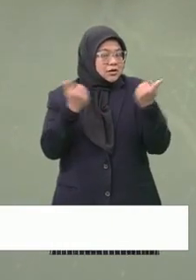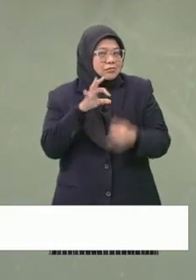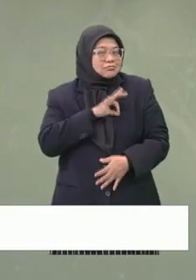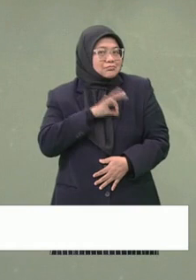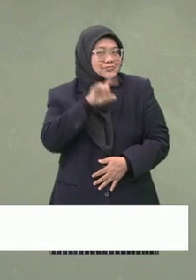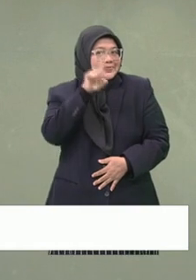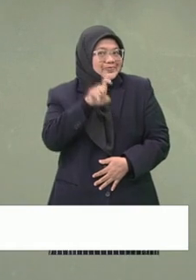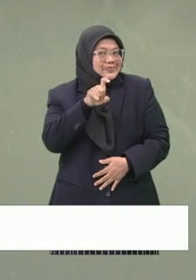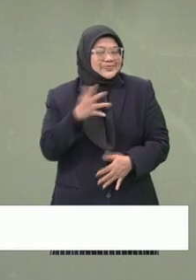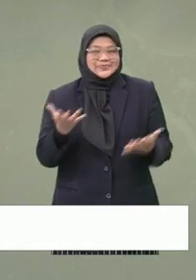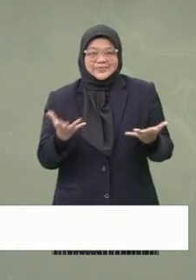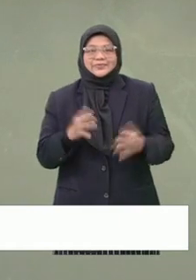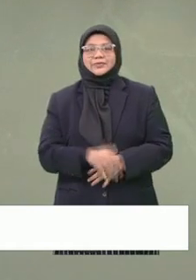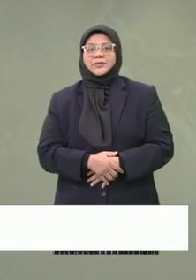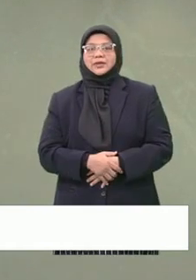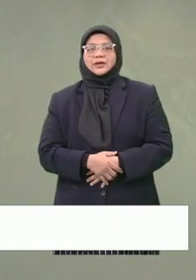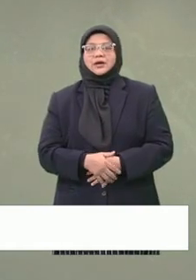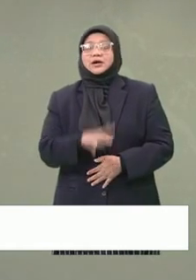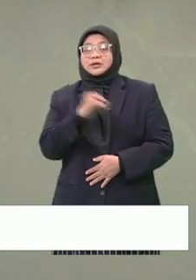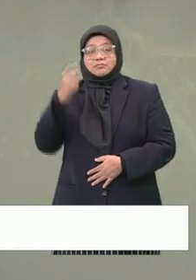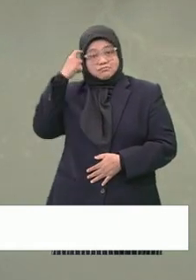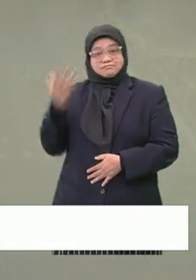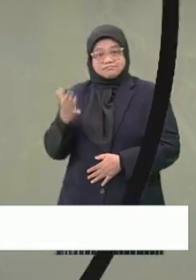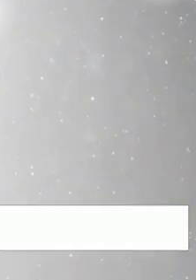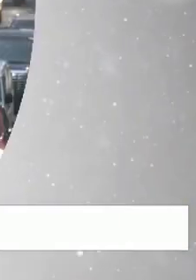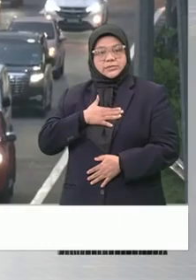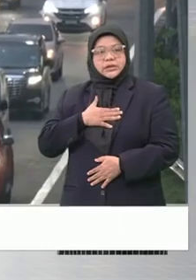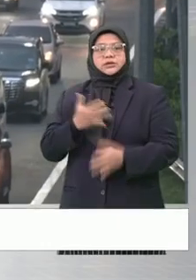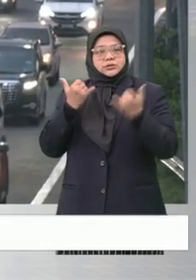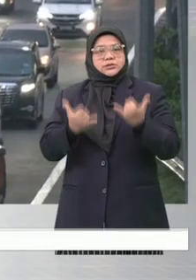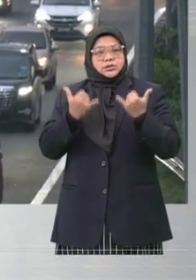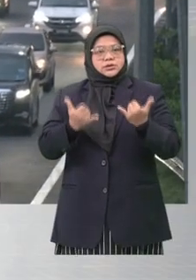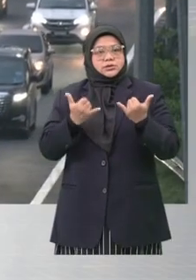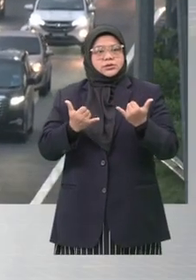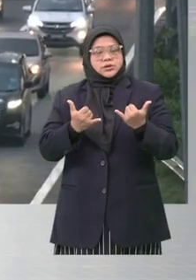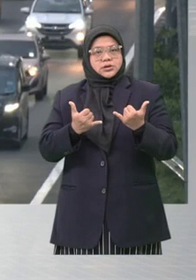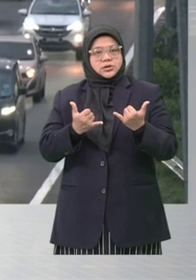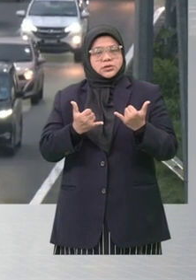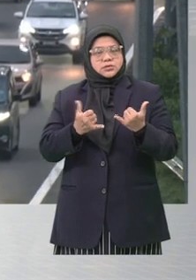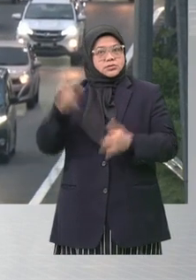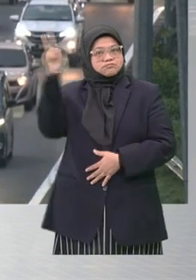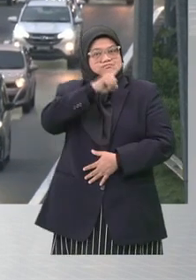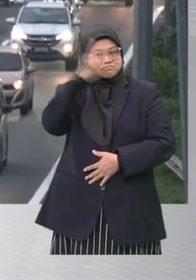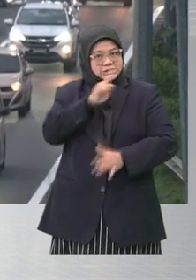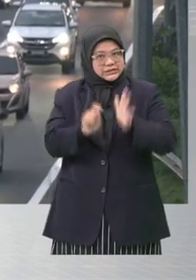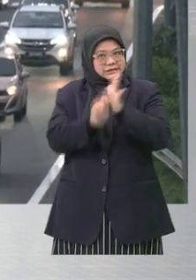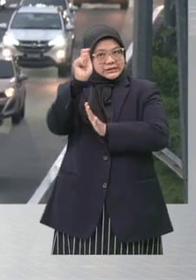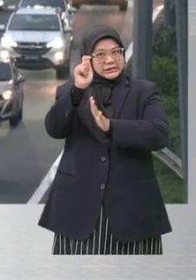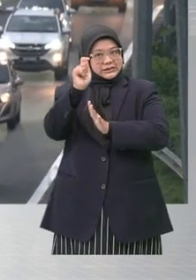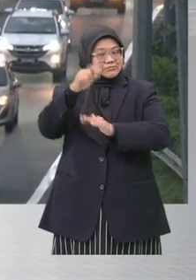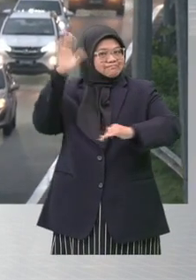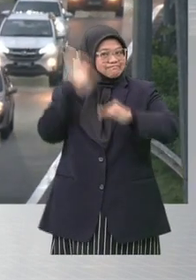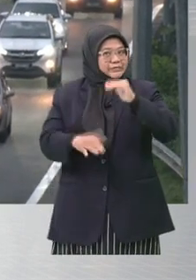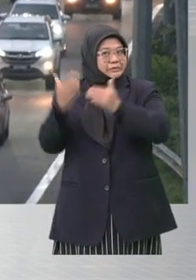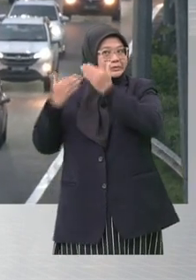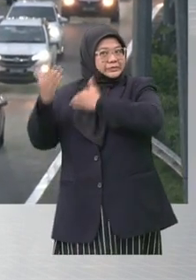sikit. Oh, pada pandangan saya lah, trafik kali ini agak tinggi daripada perayaan-perayaan biasa. Mungkin